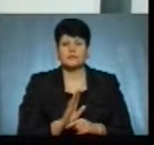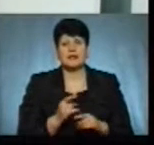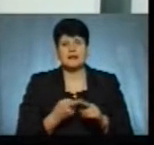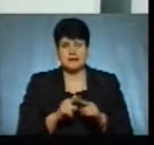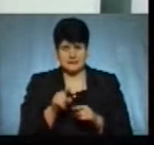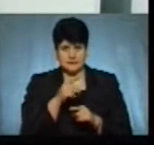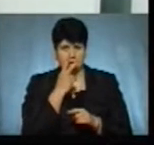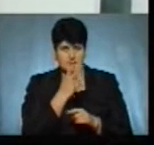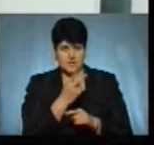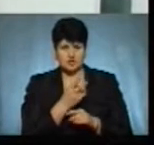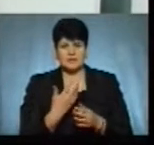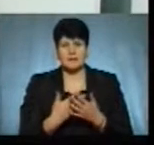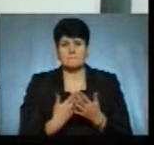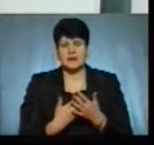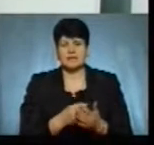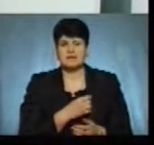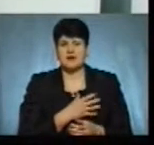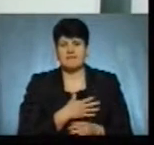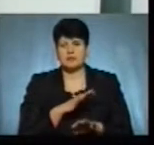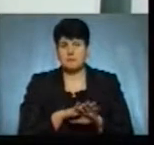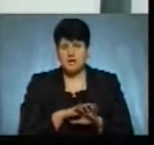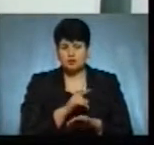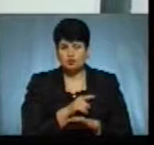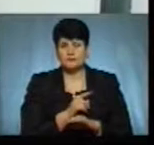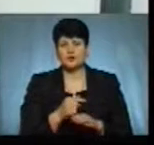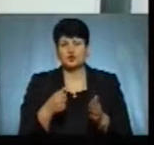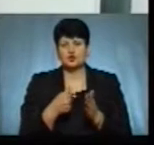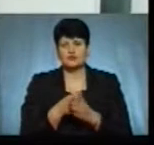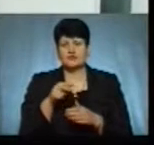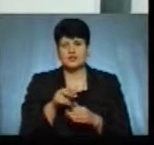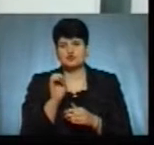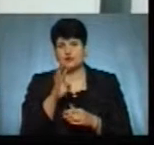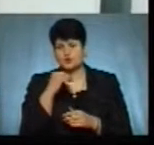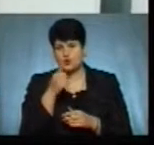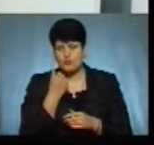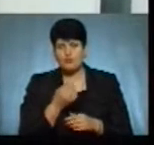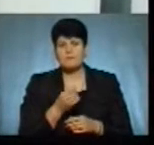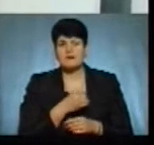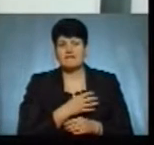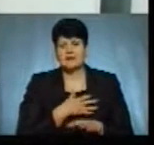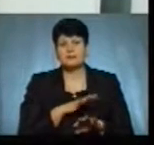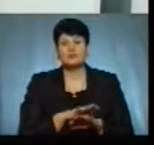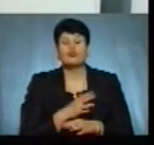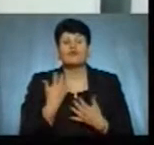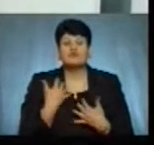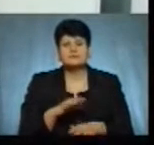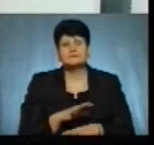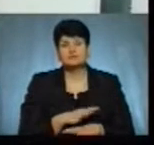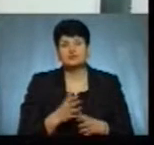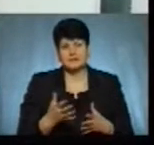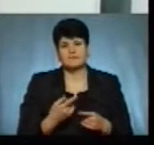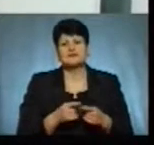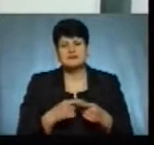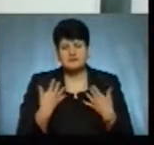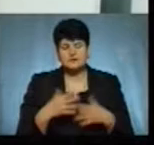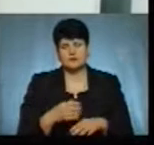бачили сюжет, що на прикладі «Приватбанку», така функція до 2014 року в «Приватбанку» була. Він це робив,